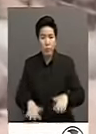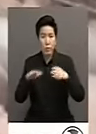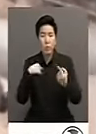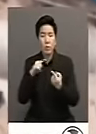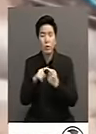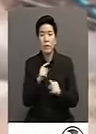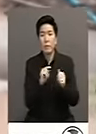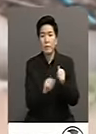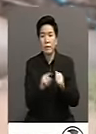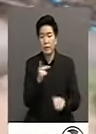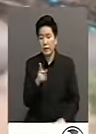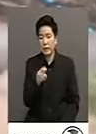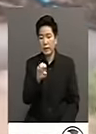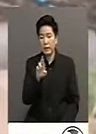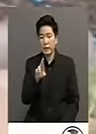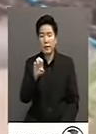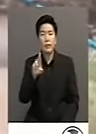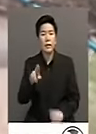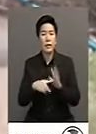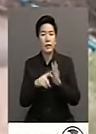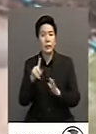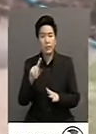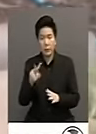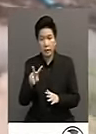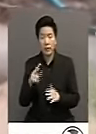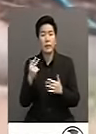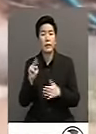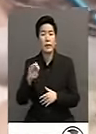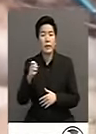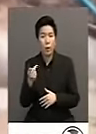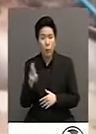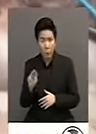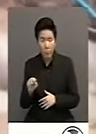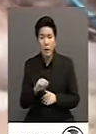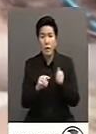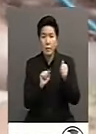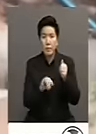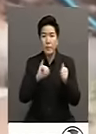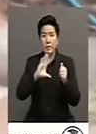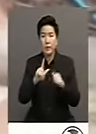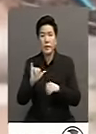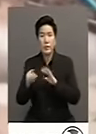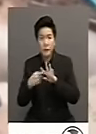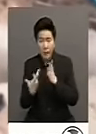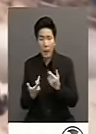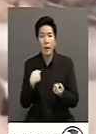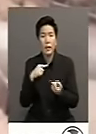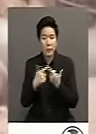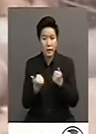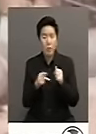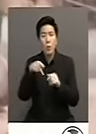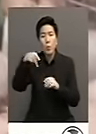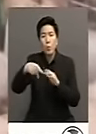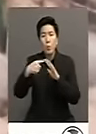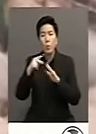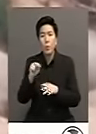อคีรีรัตนนิคมอำเภอพุนพินและก็ขึ้นลมแรงที่อำเภอชัยยานะคะมีความคืบหน้านายเจริญศักดิ์วงสุวรรณในอำเภอชัย